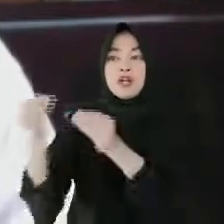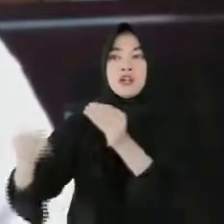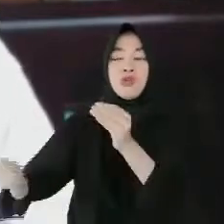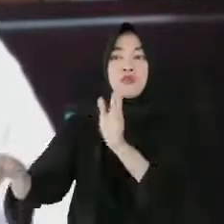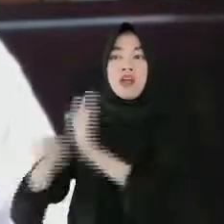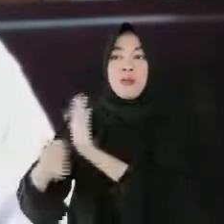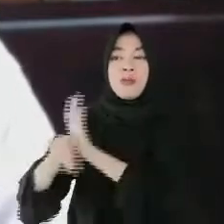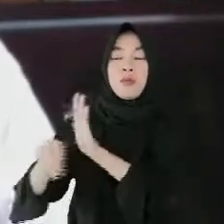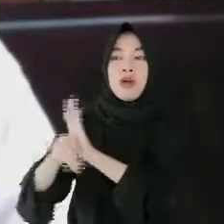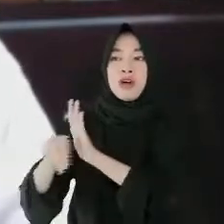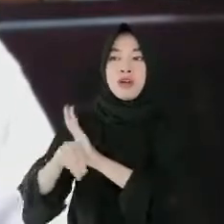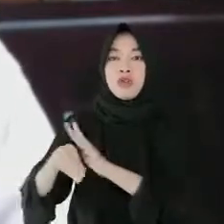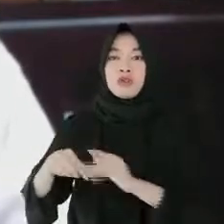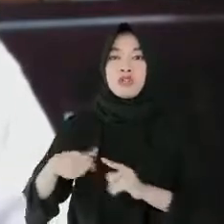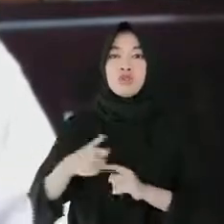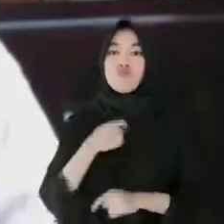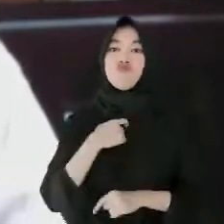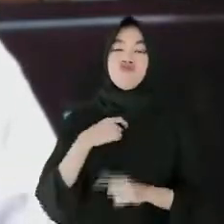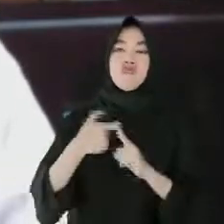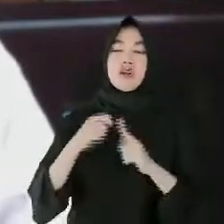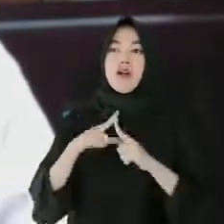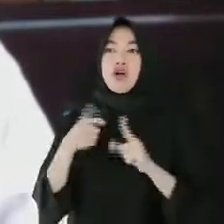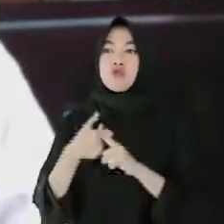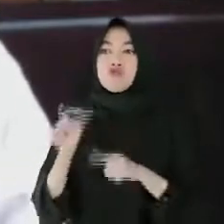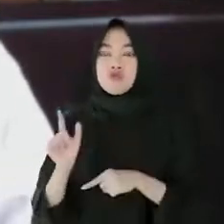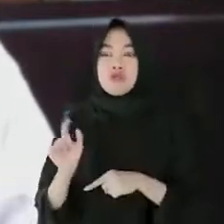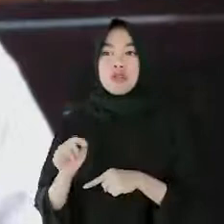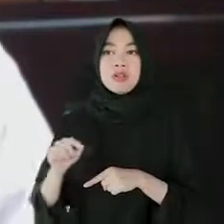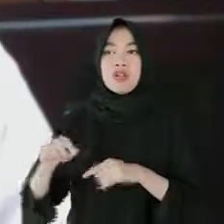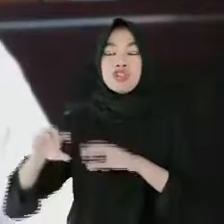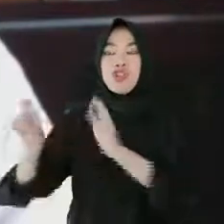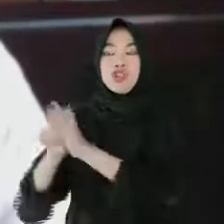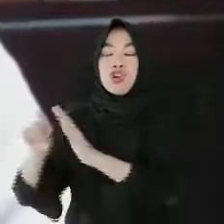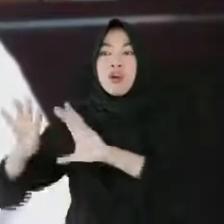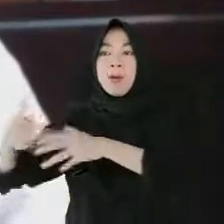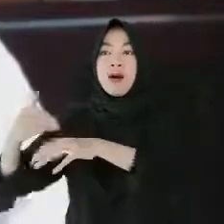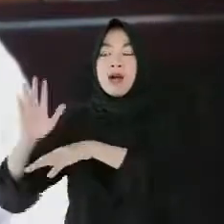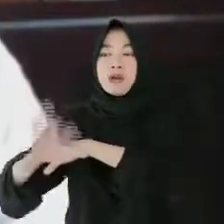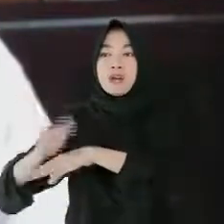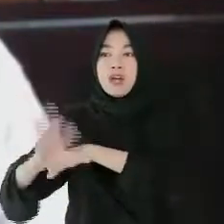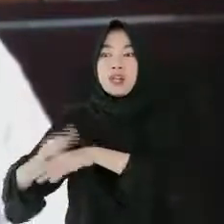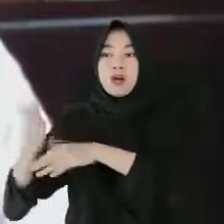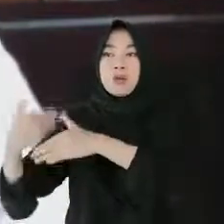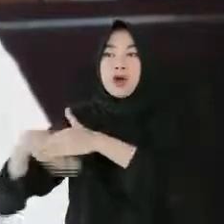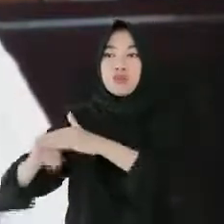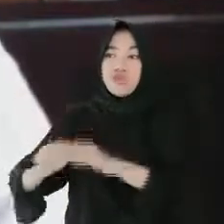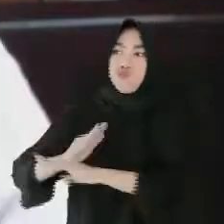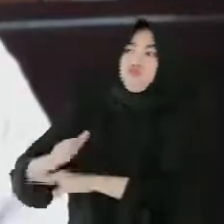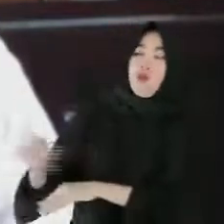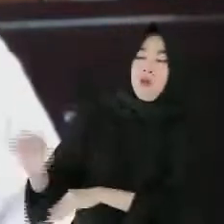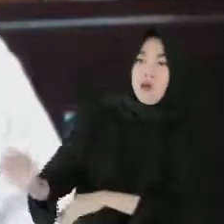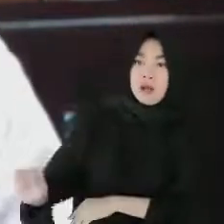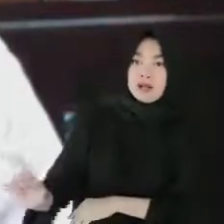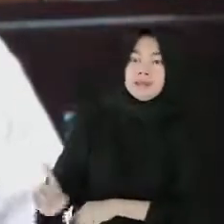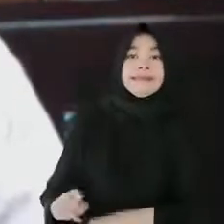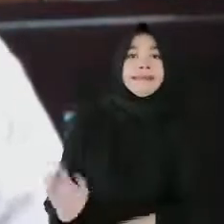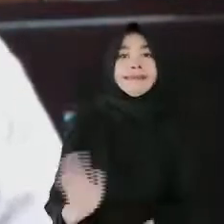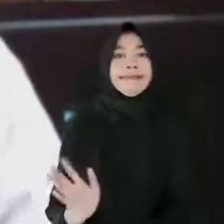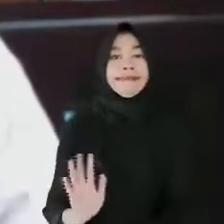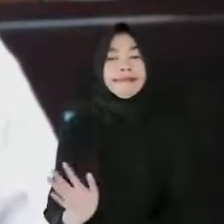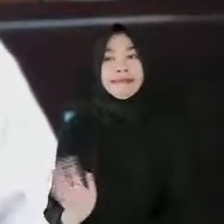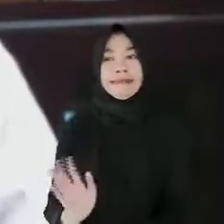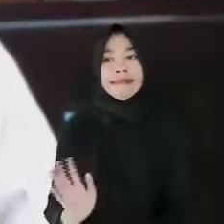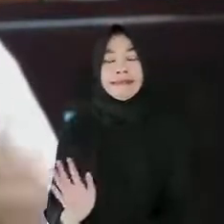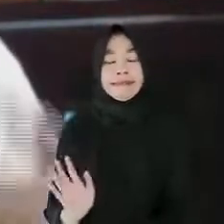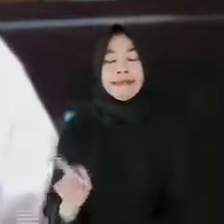jangan kaku kemudian saya ada pimpinan suku pimpinan adat masuk kemudian kita kaku sekali ya kalau bisa